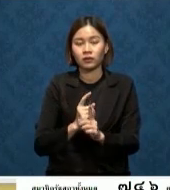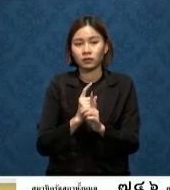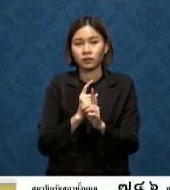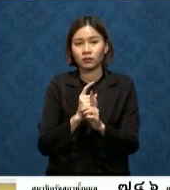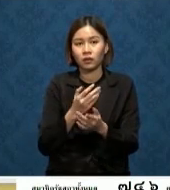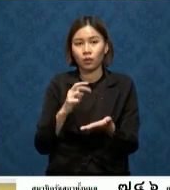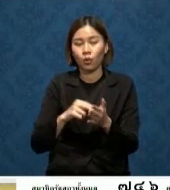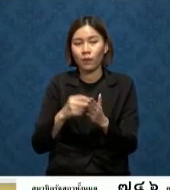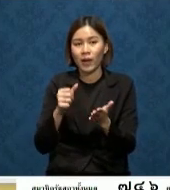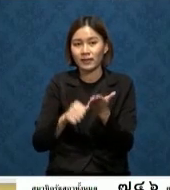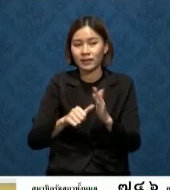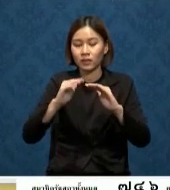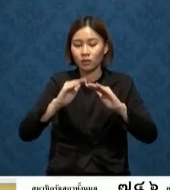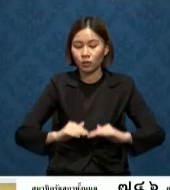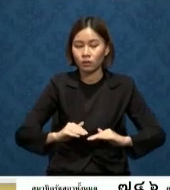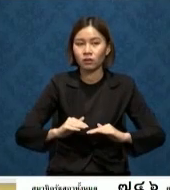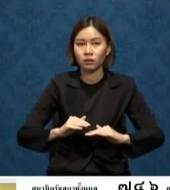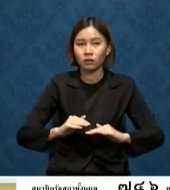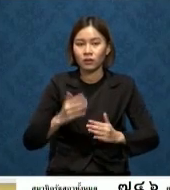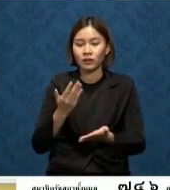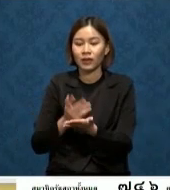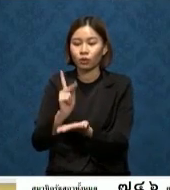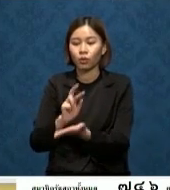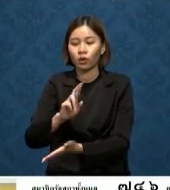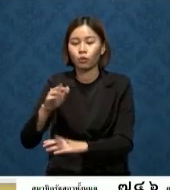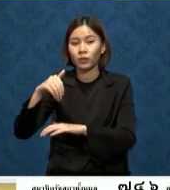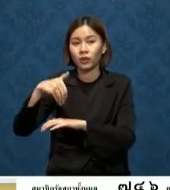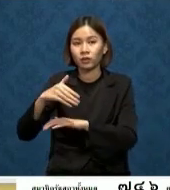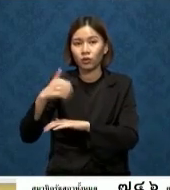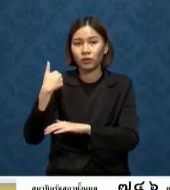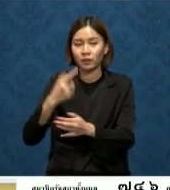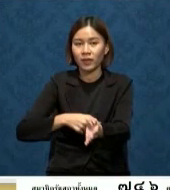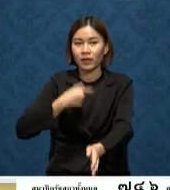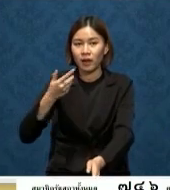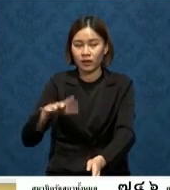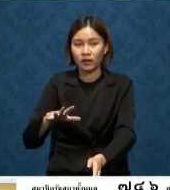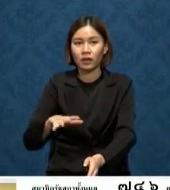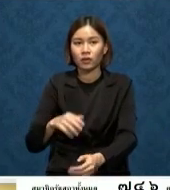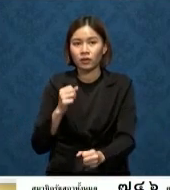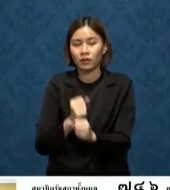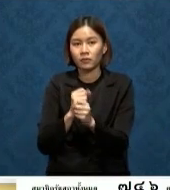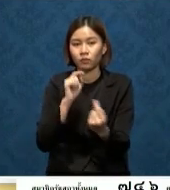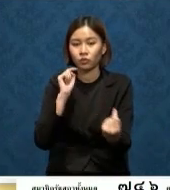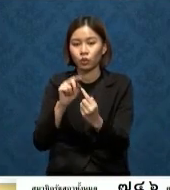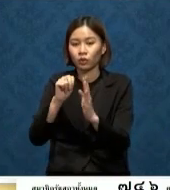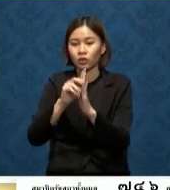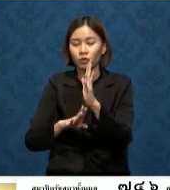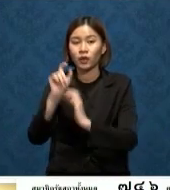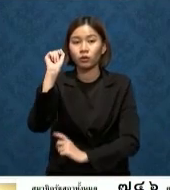ลดทอนภาระหนี้สินจากเงินกู้นอกระบบที่รื้อรังมานานซึ่งจะเป็นการดำเนินที่สอดคล้องกับนโยบายเ